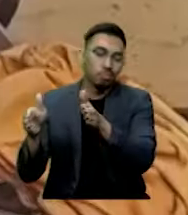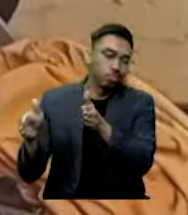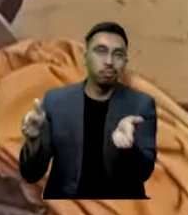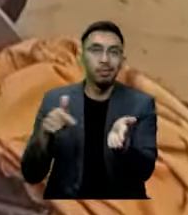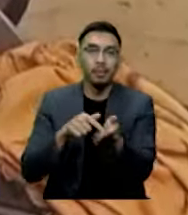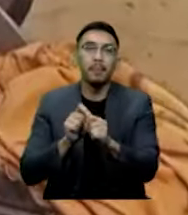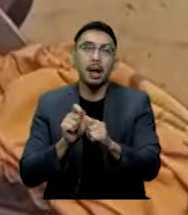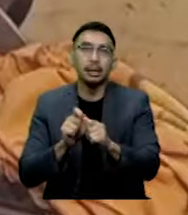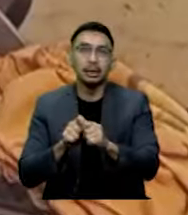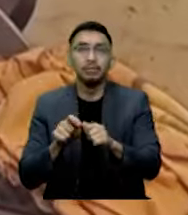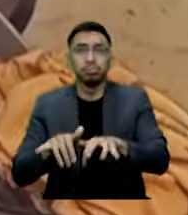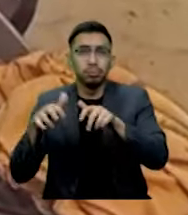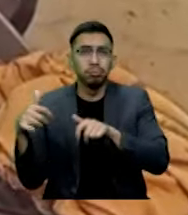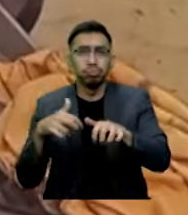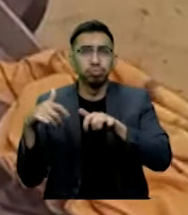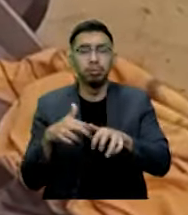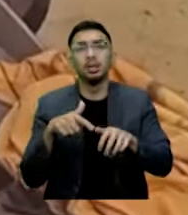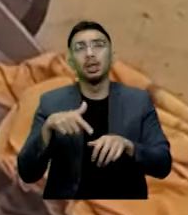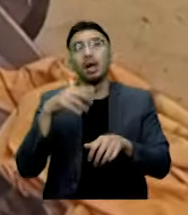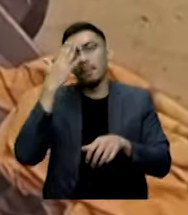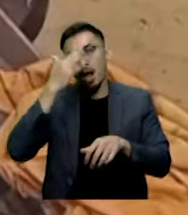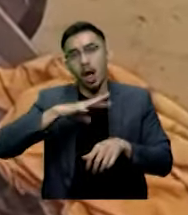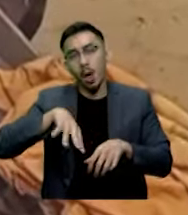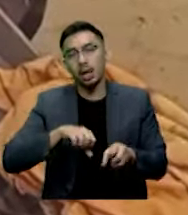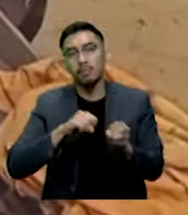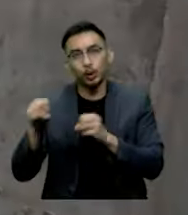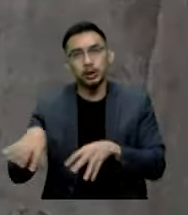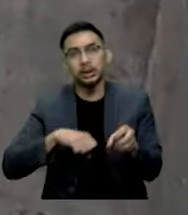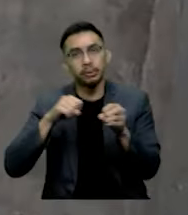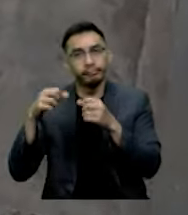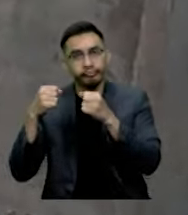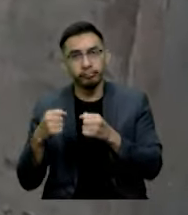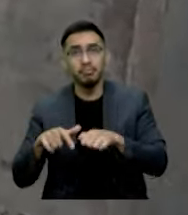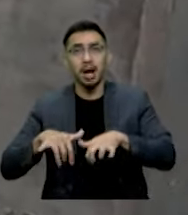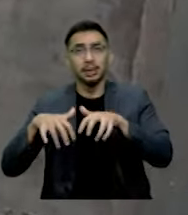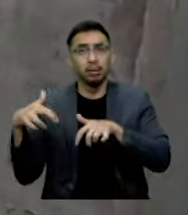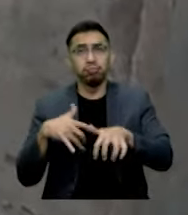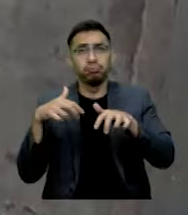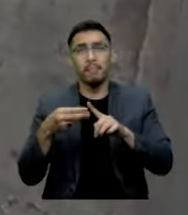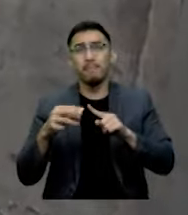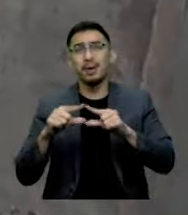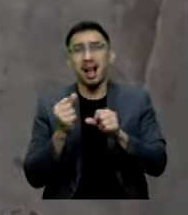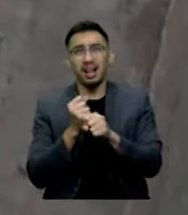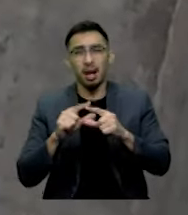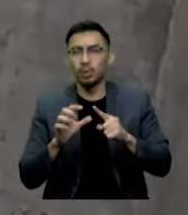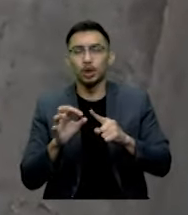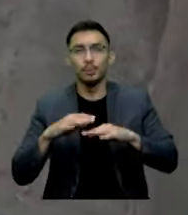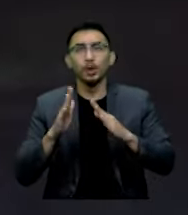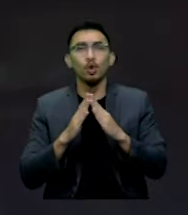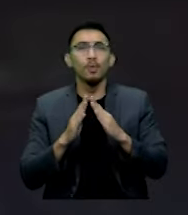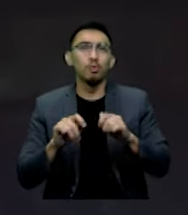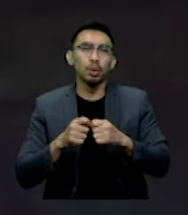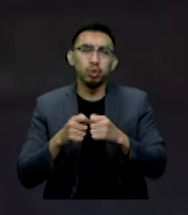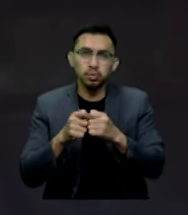banjir bandang, puluhan kepala keluarga kini mengungsi. Banjir bandang menerjang kawasan Braga, merendam ratusan rumah, serta merusak rumah